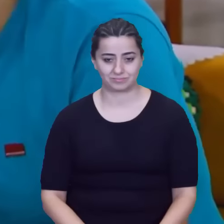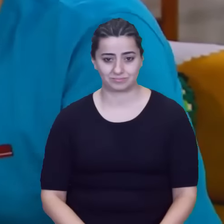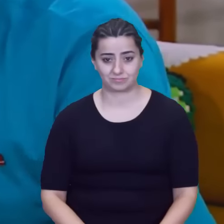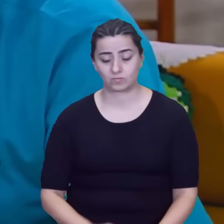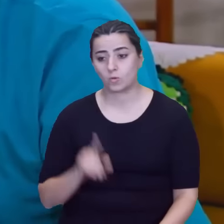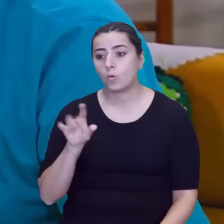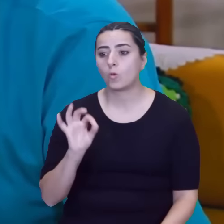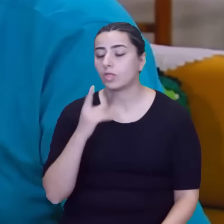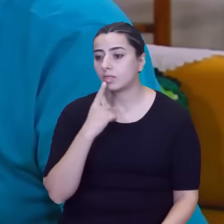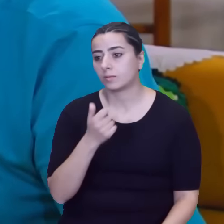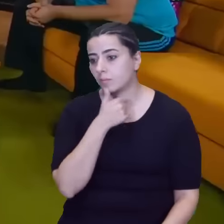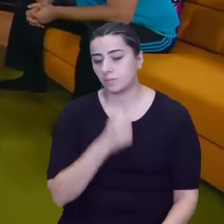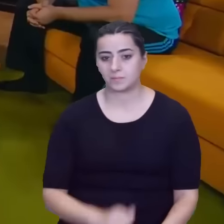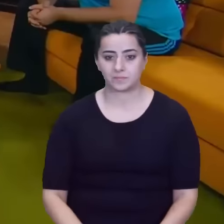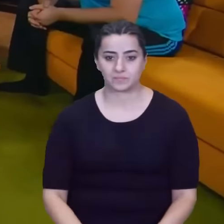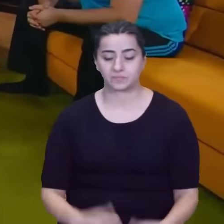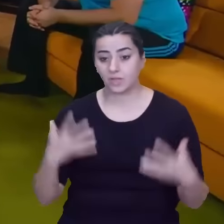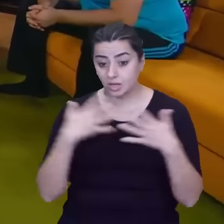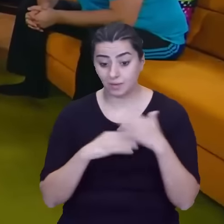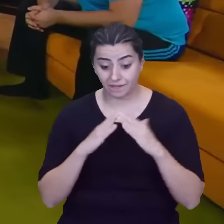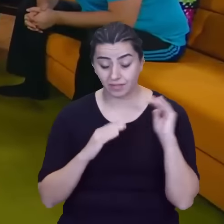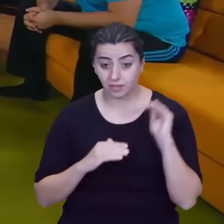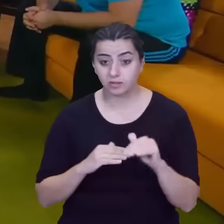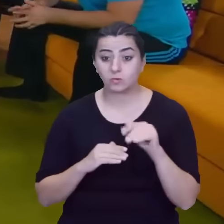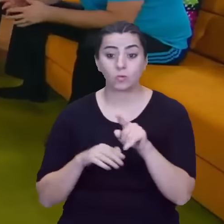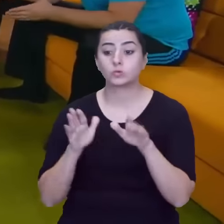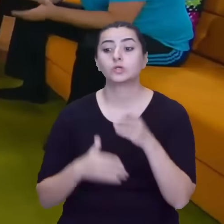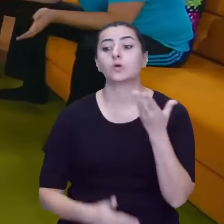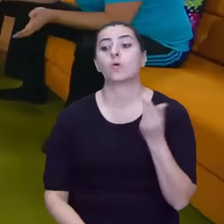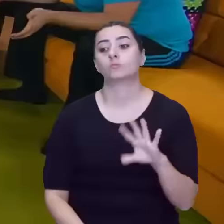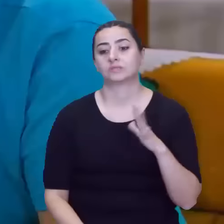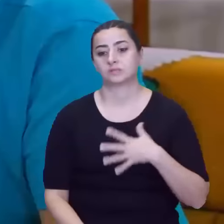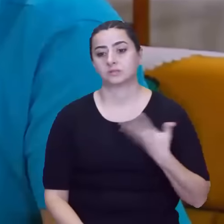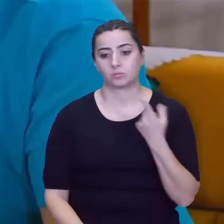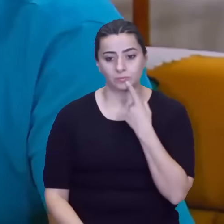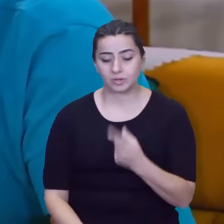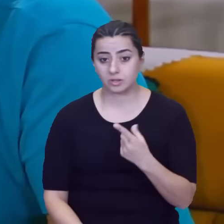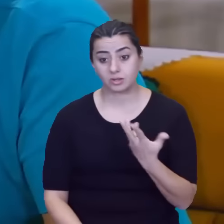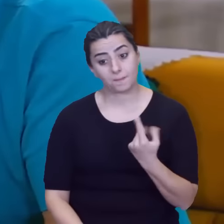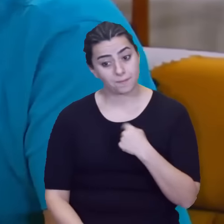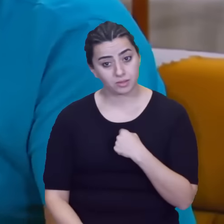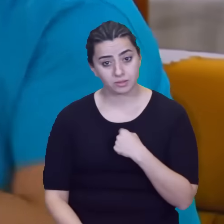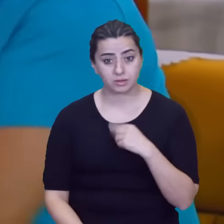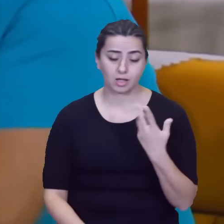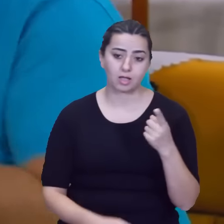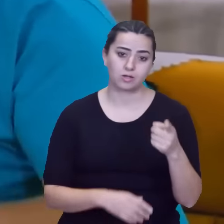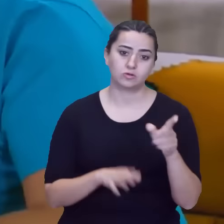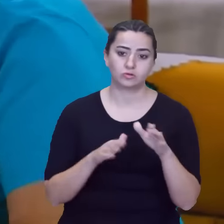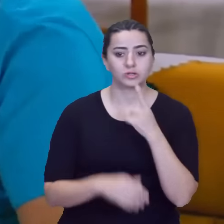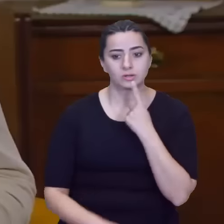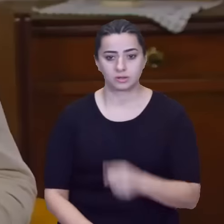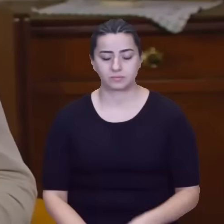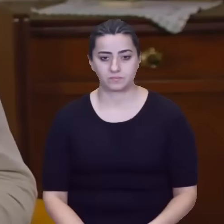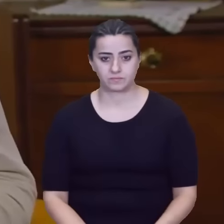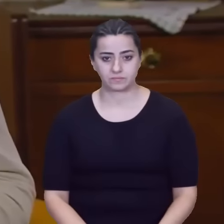İşte öyle dedi babam. Akşama ben eve geldiğimde o kuş olmayacak dedi. Ya ben ya kuş